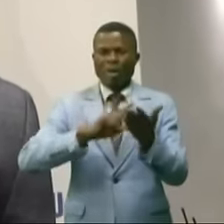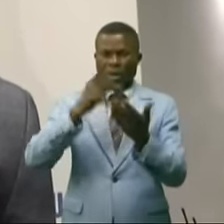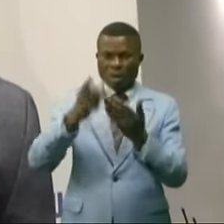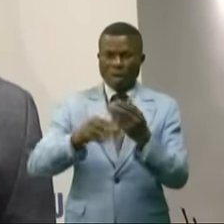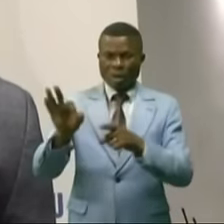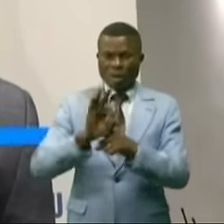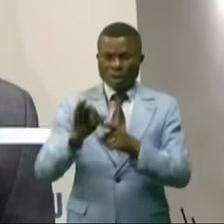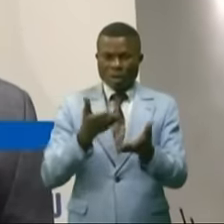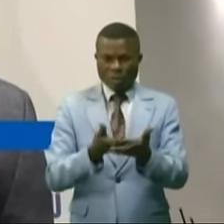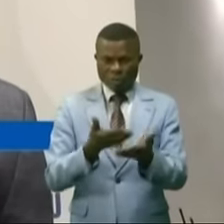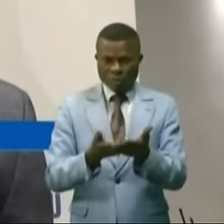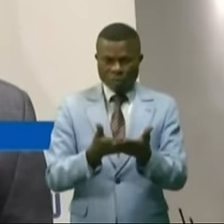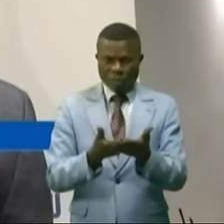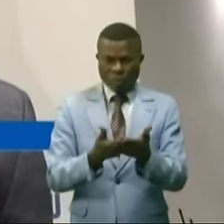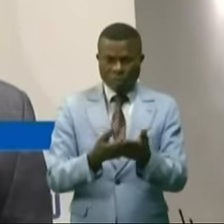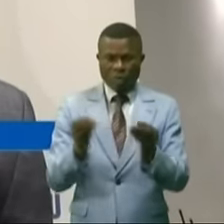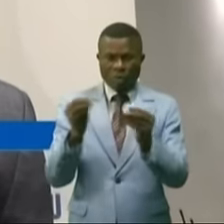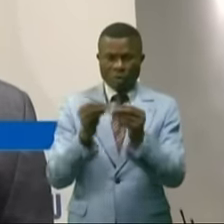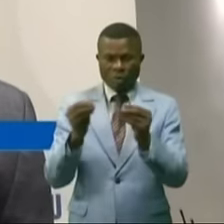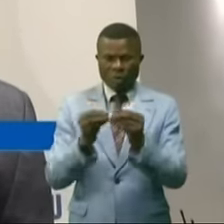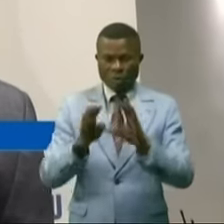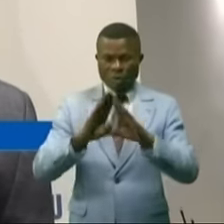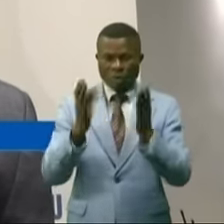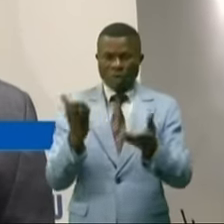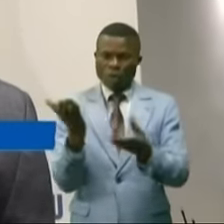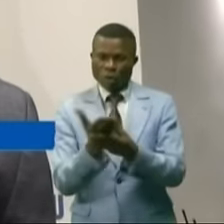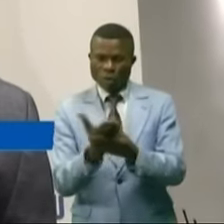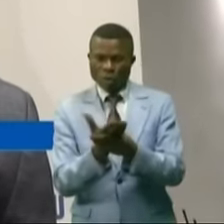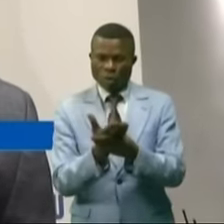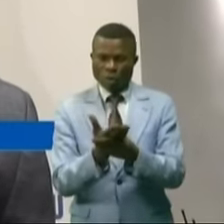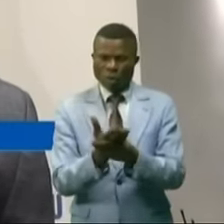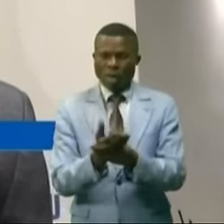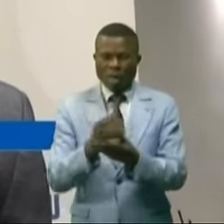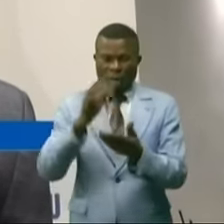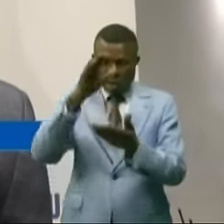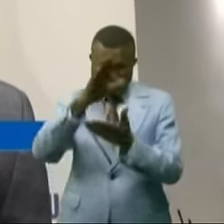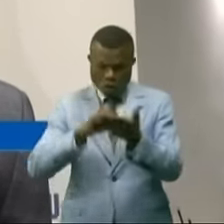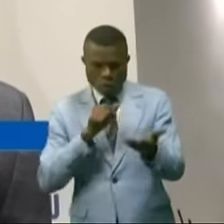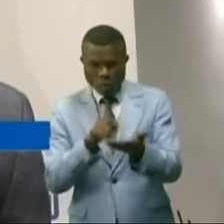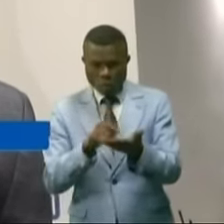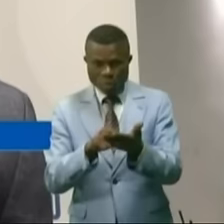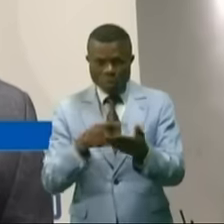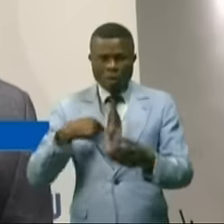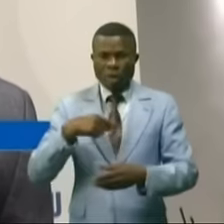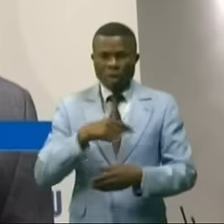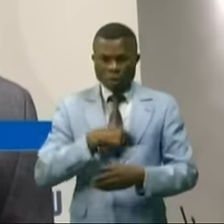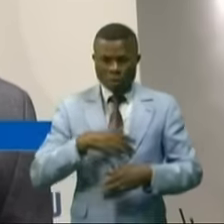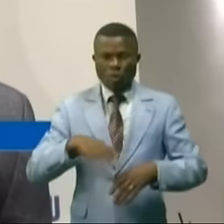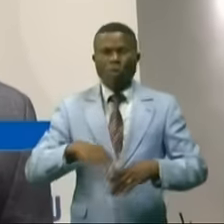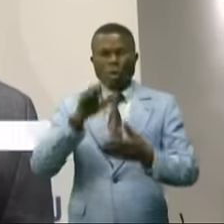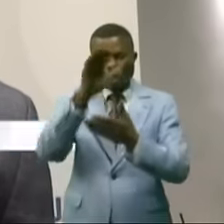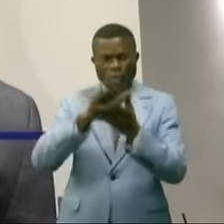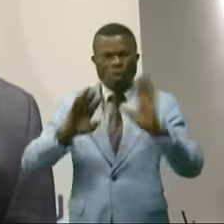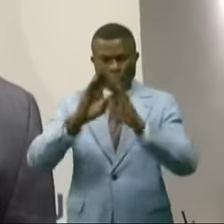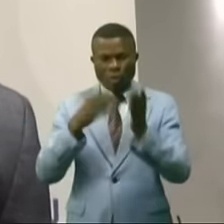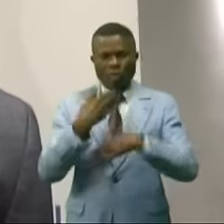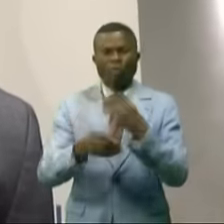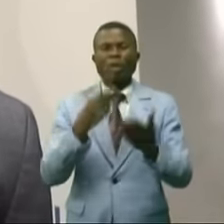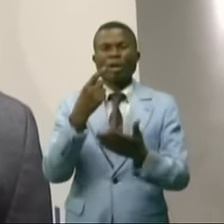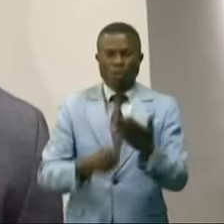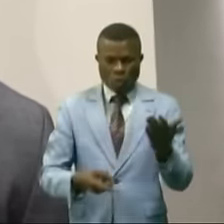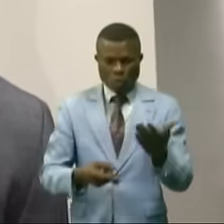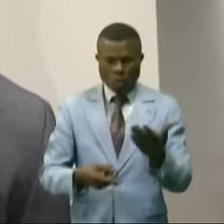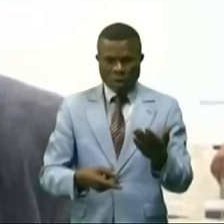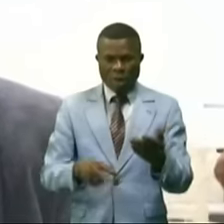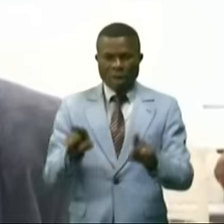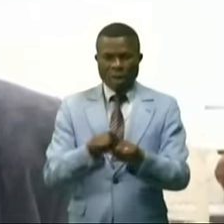atelier est venu pour mettre comme un support, comme une étude de référence, afin que nous puissions acter sur ce que nous devrions